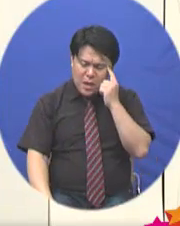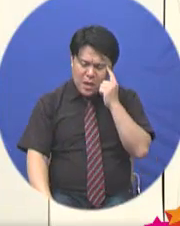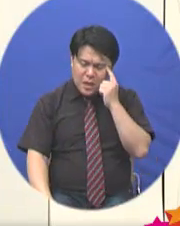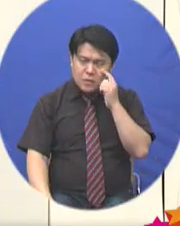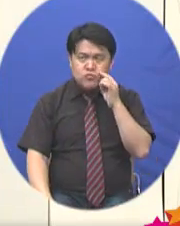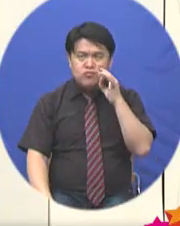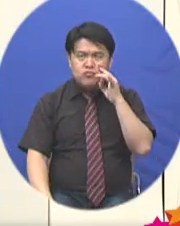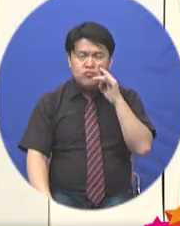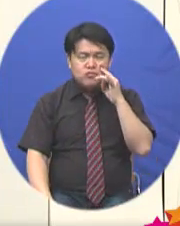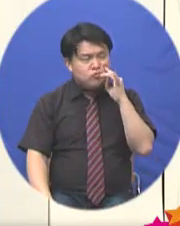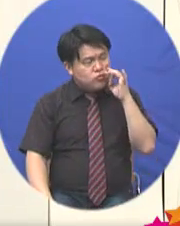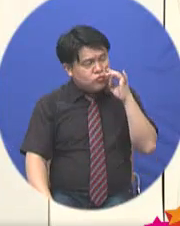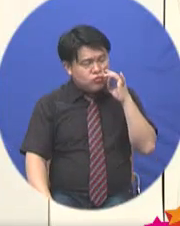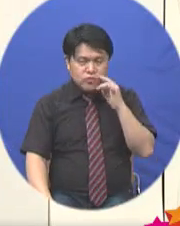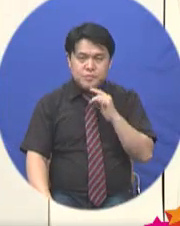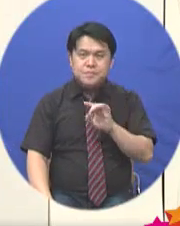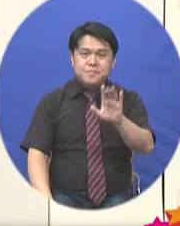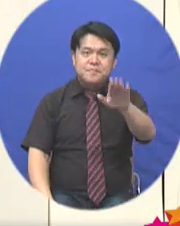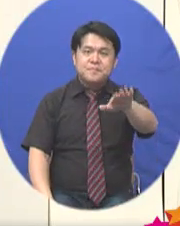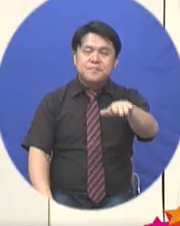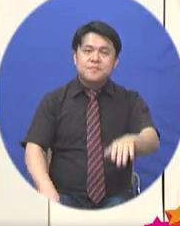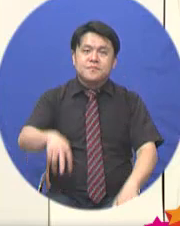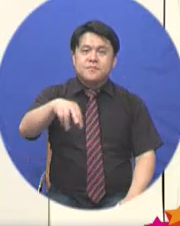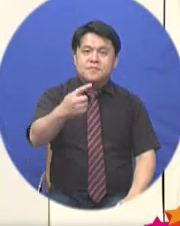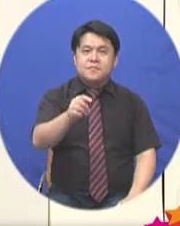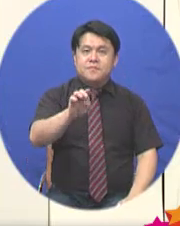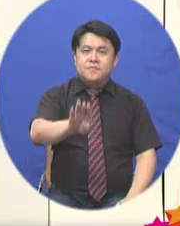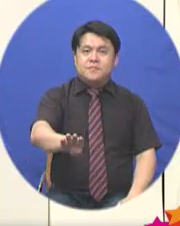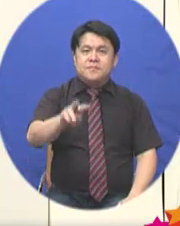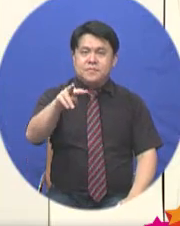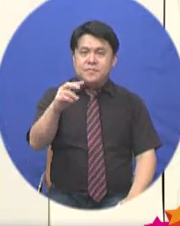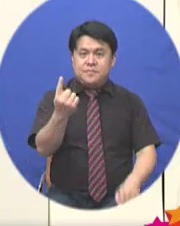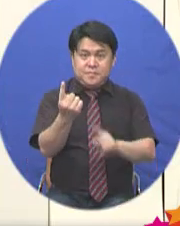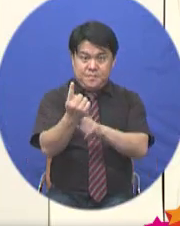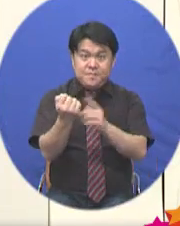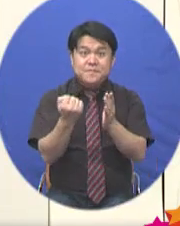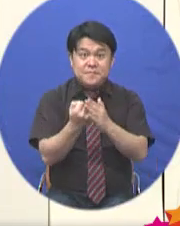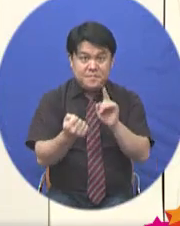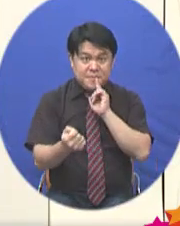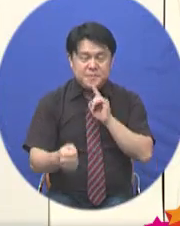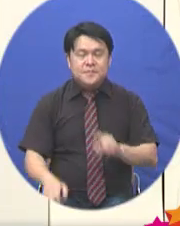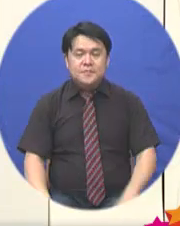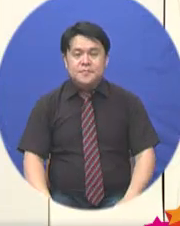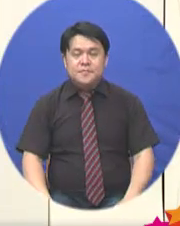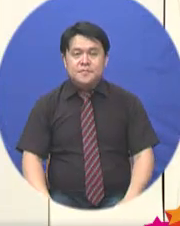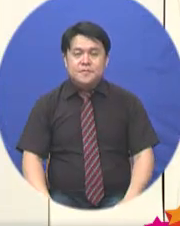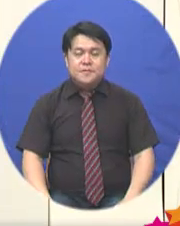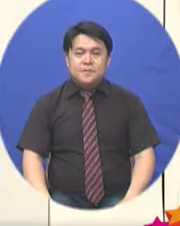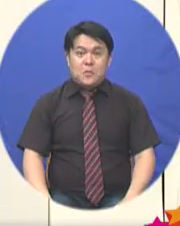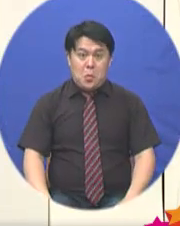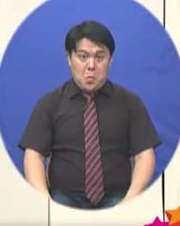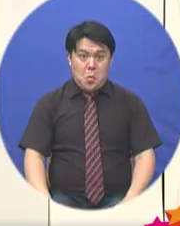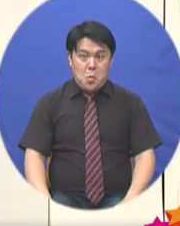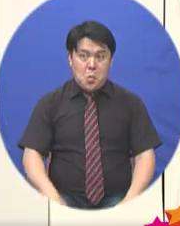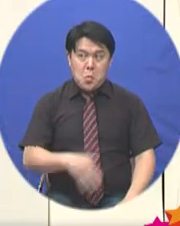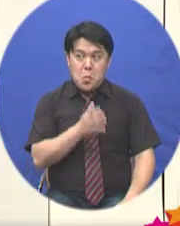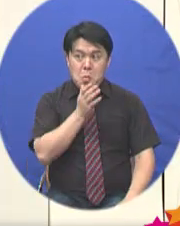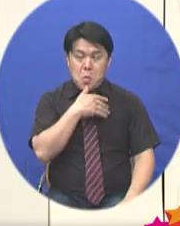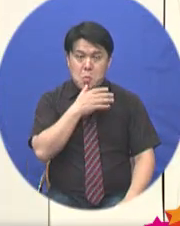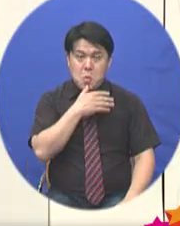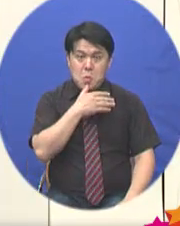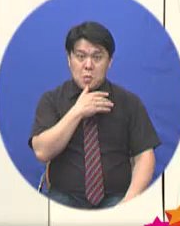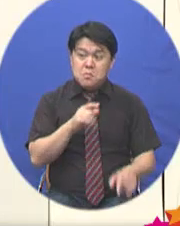항상 궁금했었거든요. 습도. 아. 습도 때문이라 그래요. 그래요. 예.